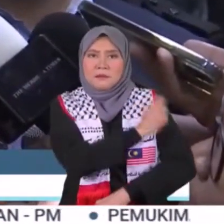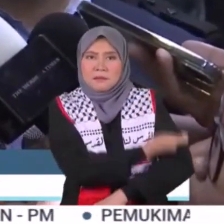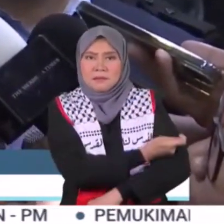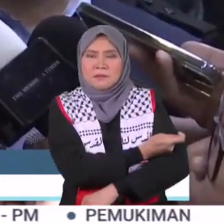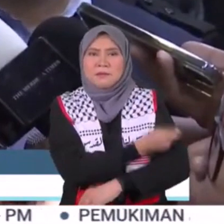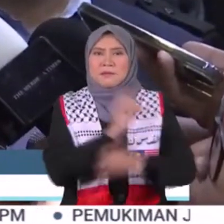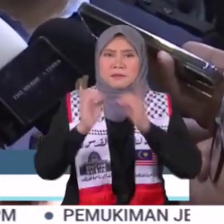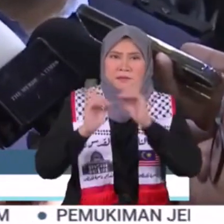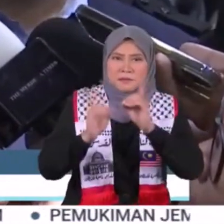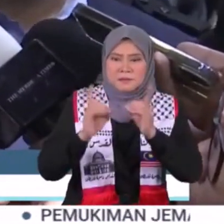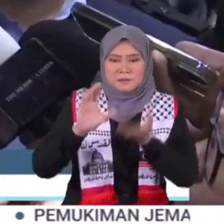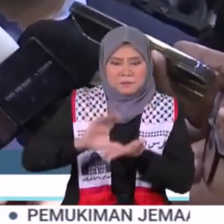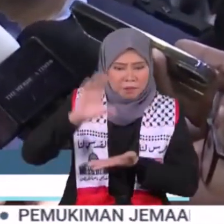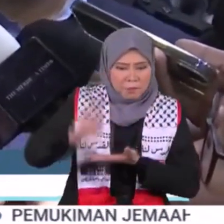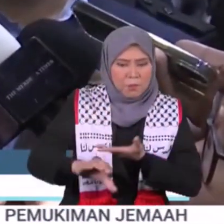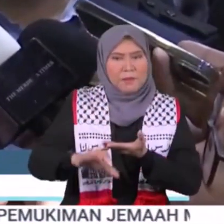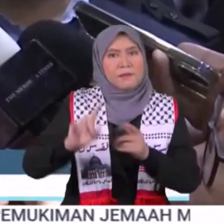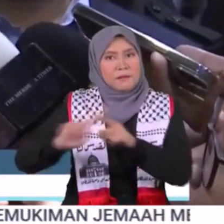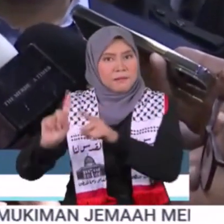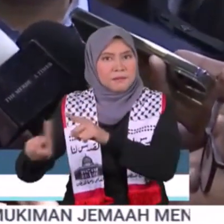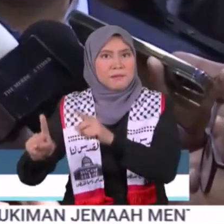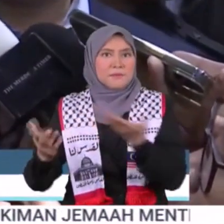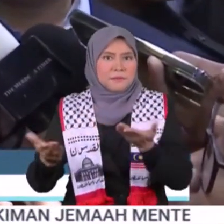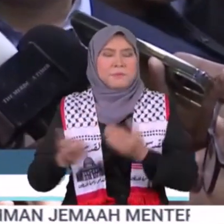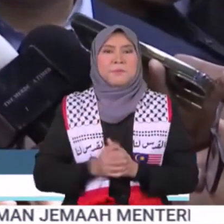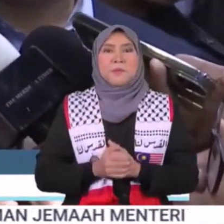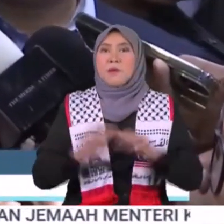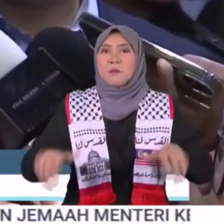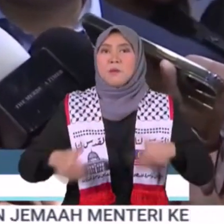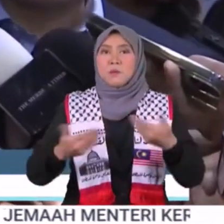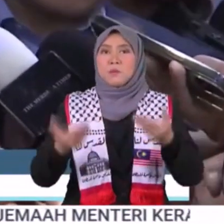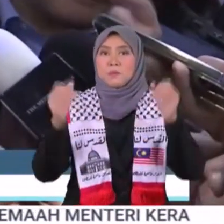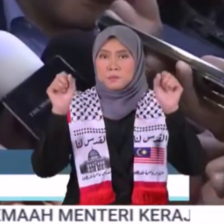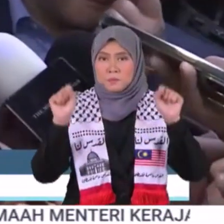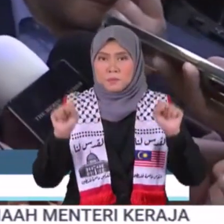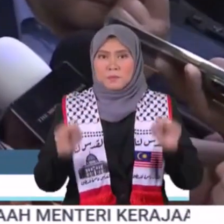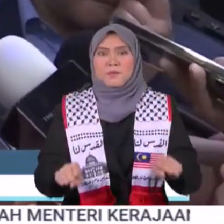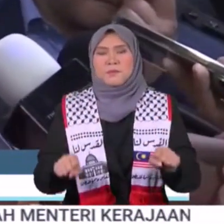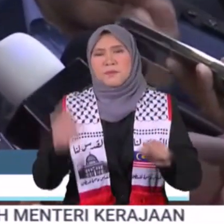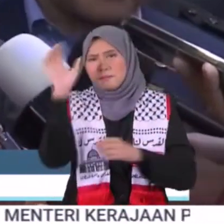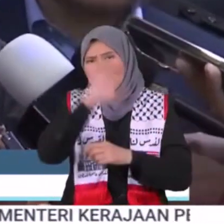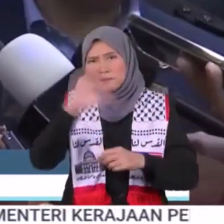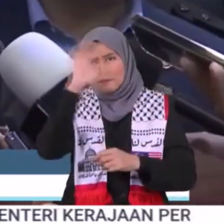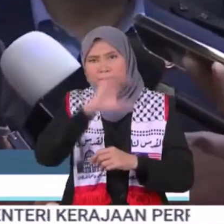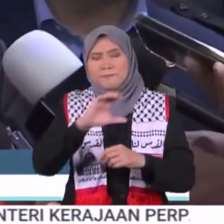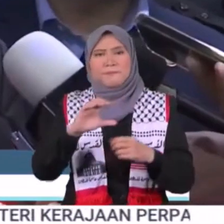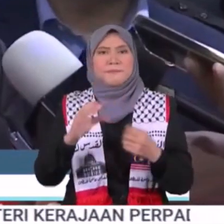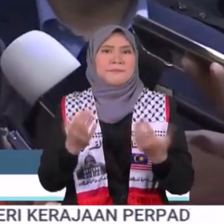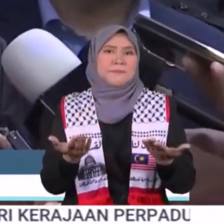transformasi digital, pelaburan. Tetapi yang kita mahu ialah bagaimana kita boleh cari